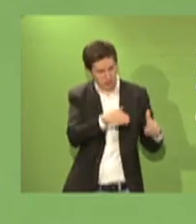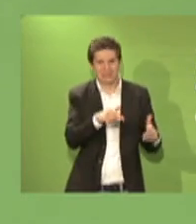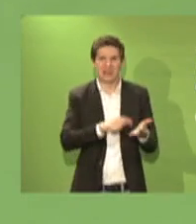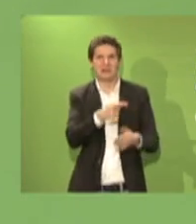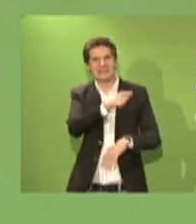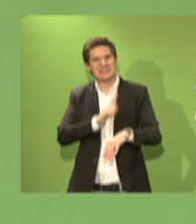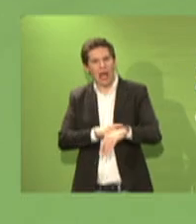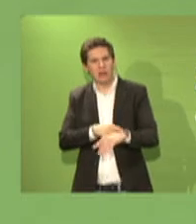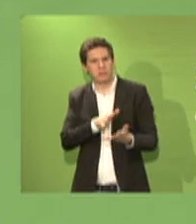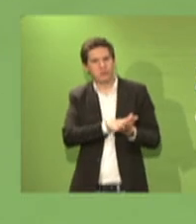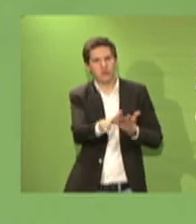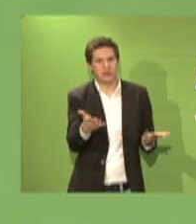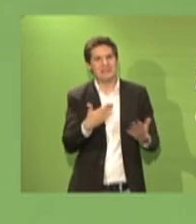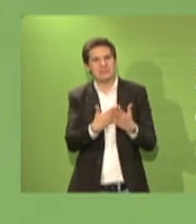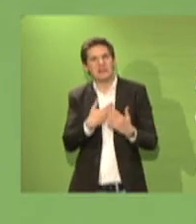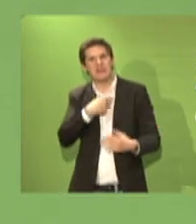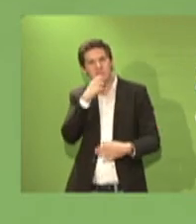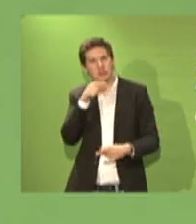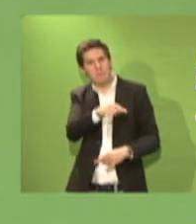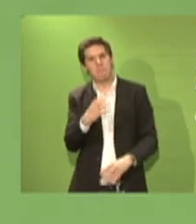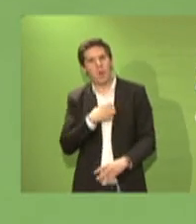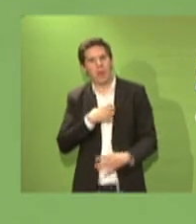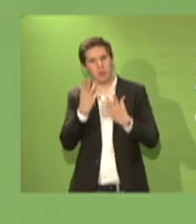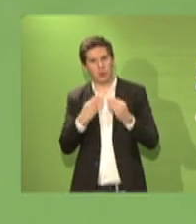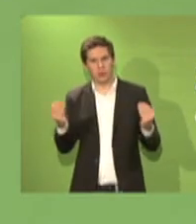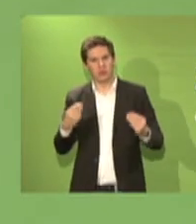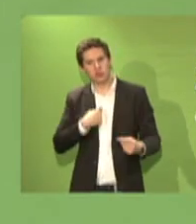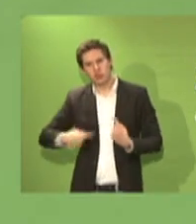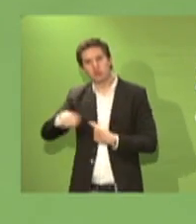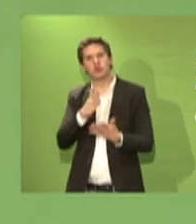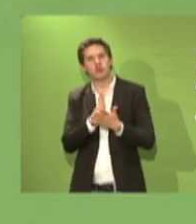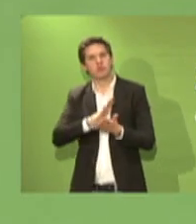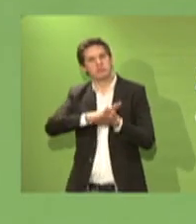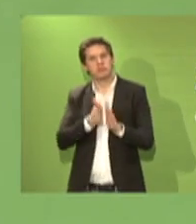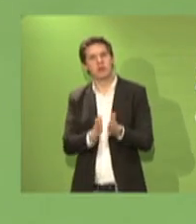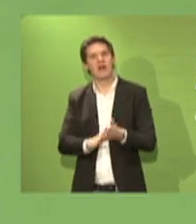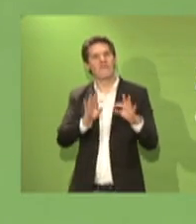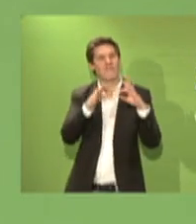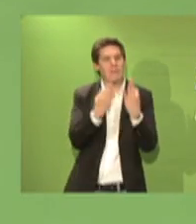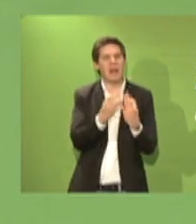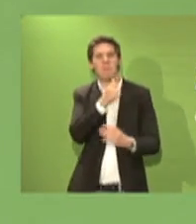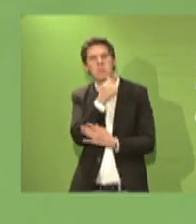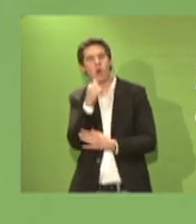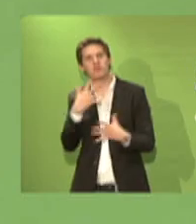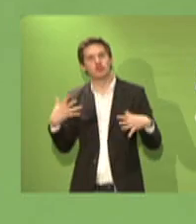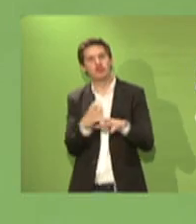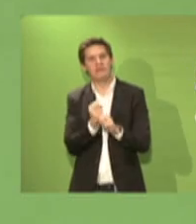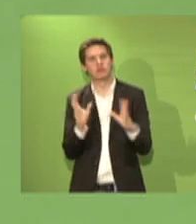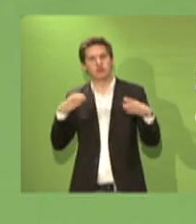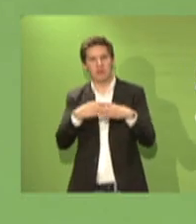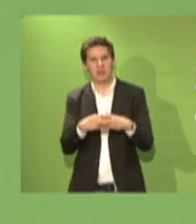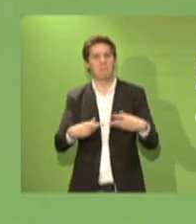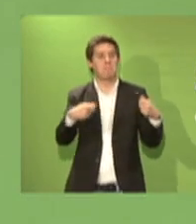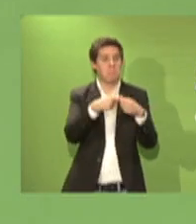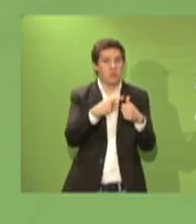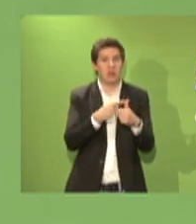stellen, denn wir Grünen sind die Partei, die sich schon immer für die Vereinbarkeit von Familie und Beruf stark macht. Das machen wir im Bund, das machen wir im Land und das